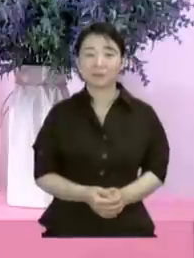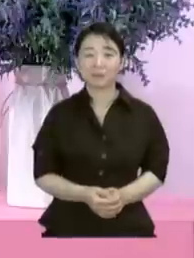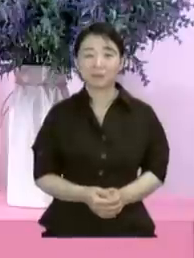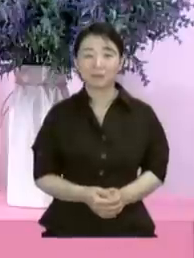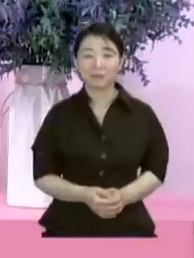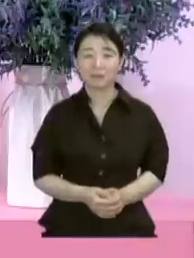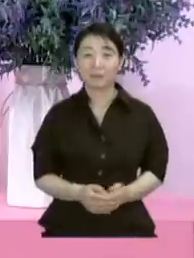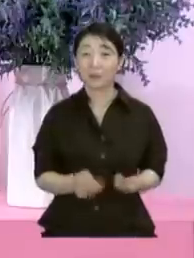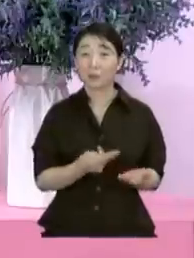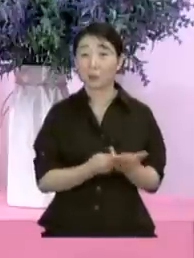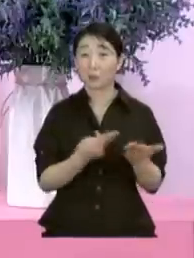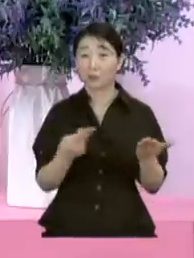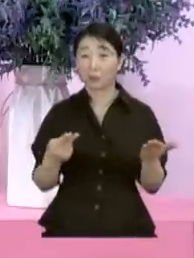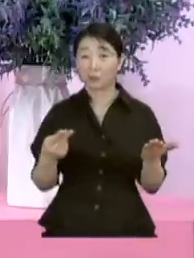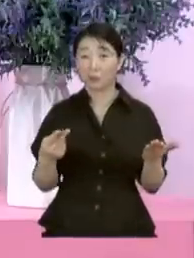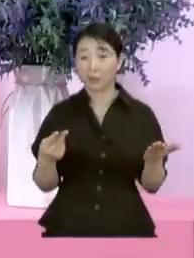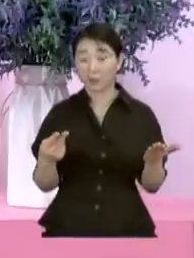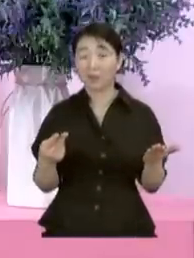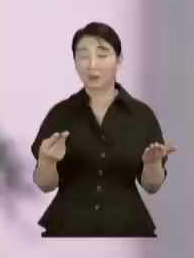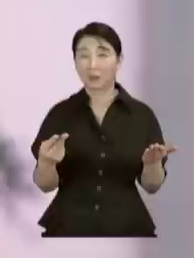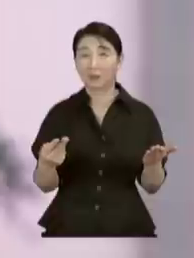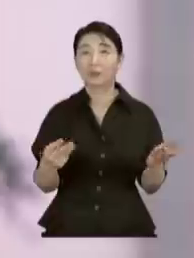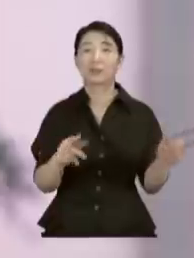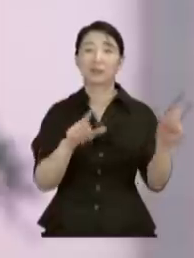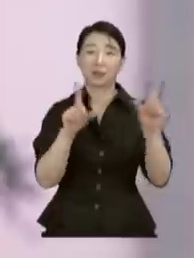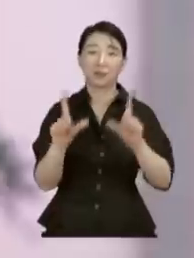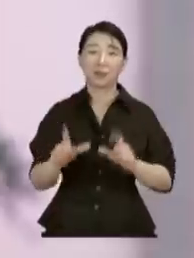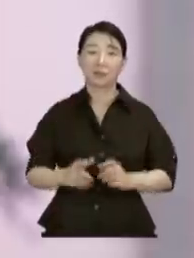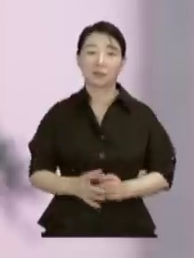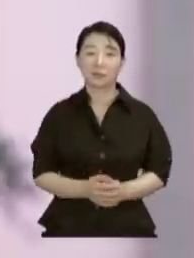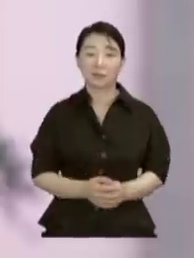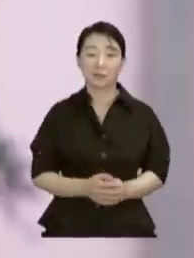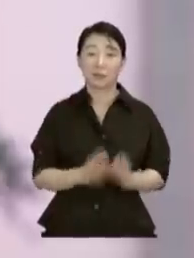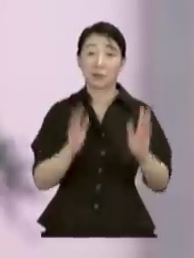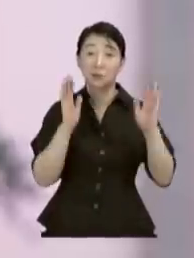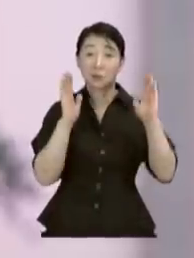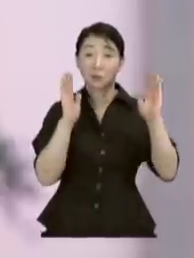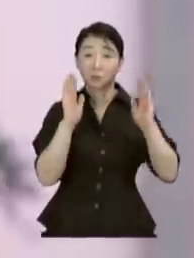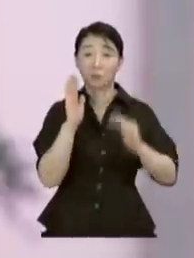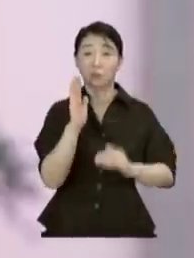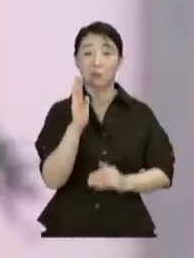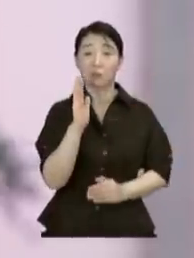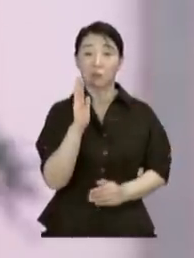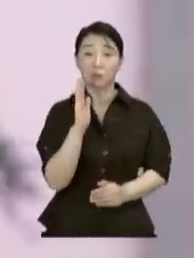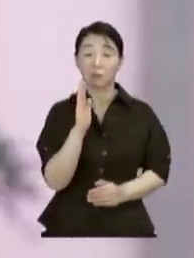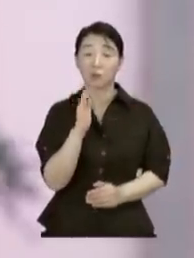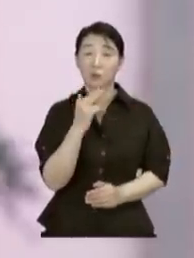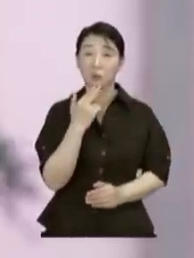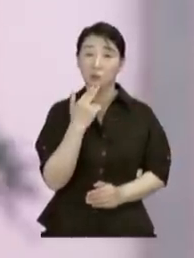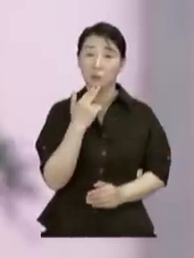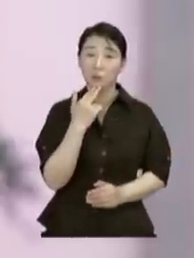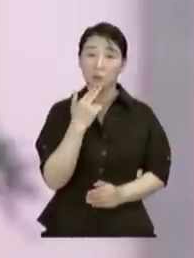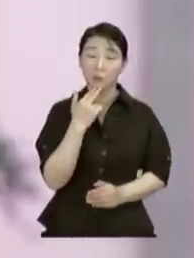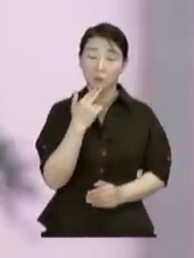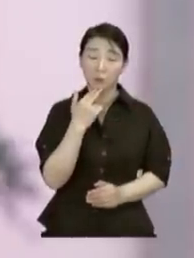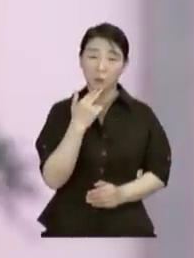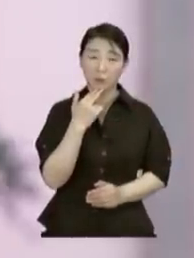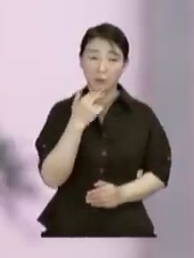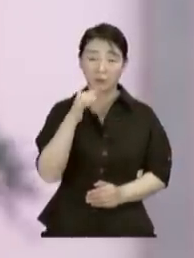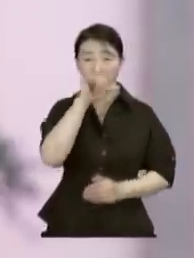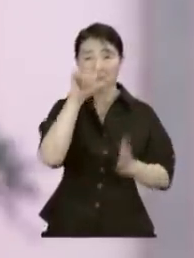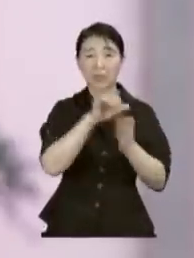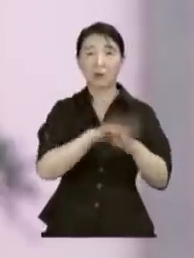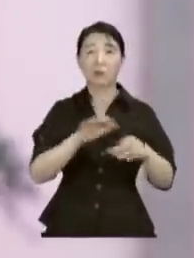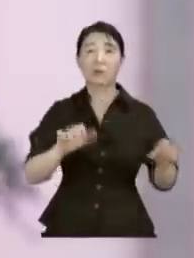하고 사회 이제 생활을 하게 됐는데 공부 안 하고 이렇게 긴 생을 살아가는 것보다